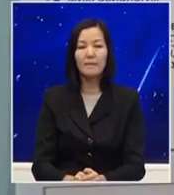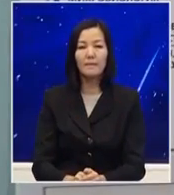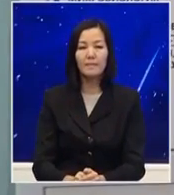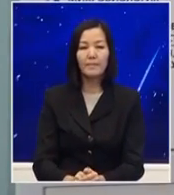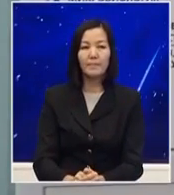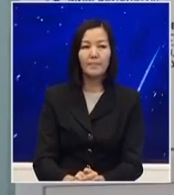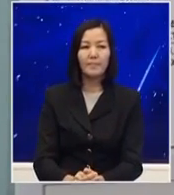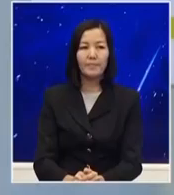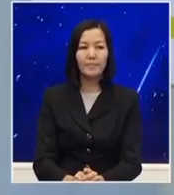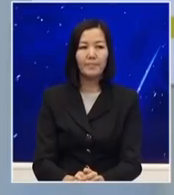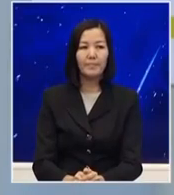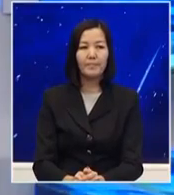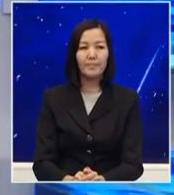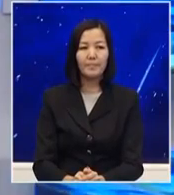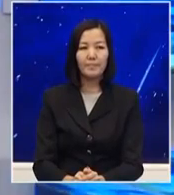іліккен.